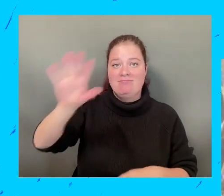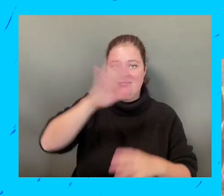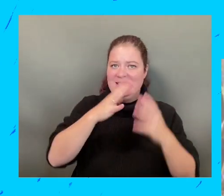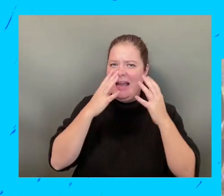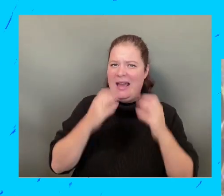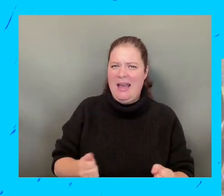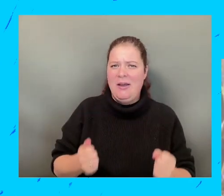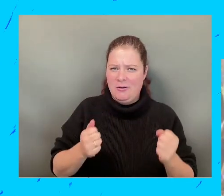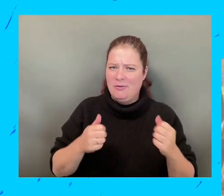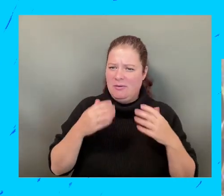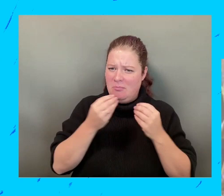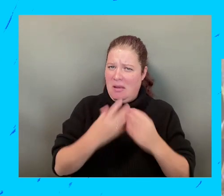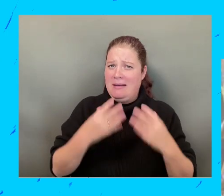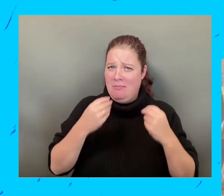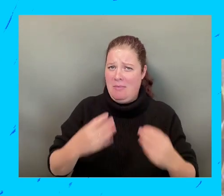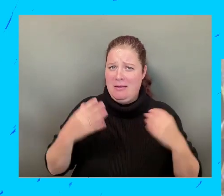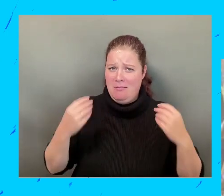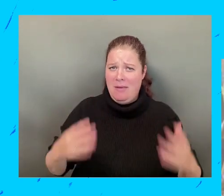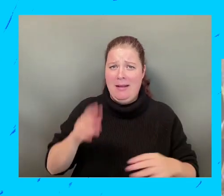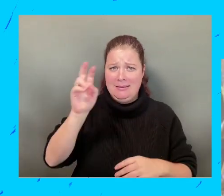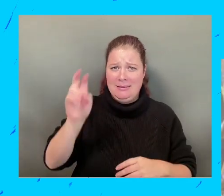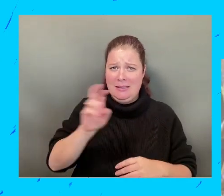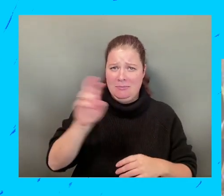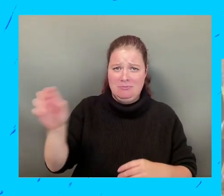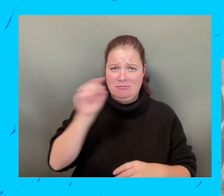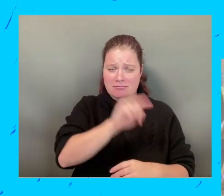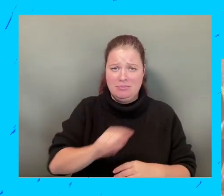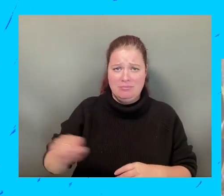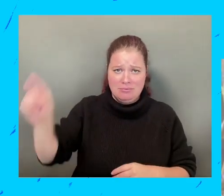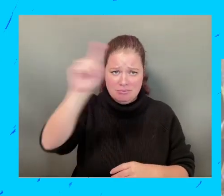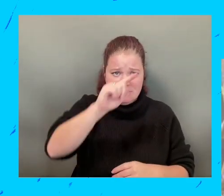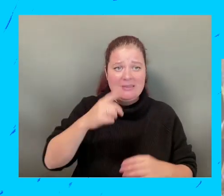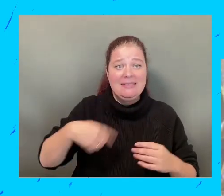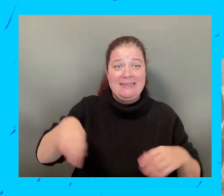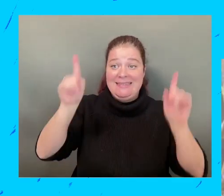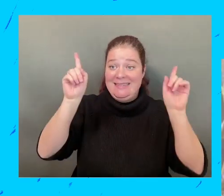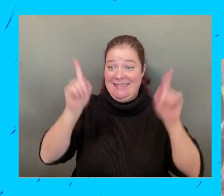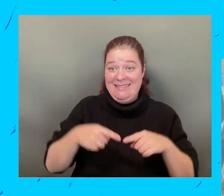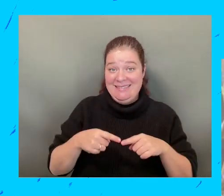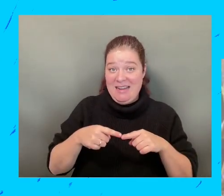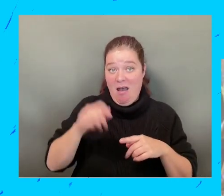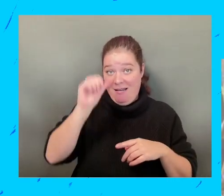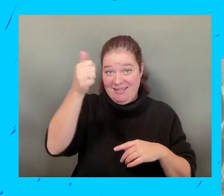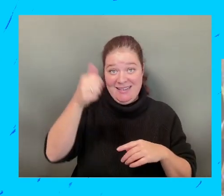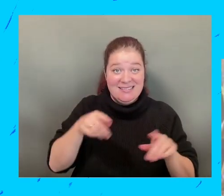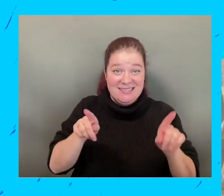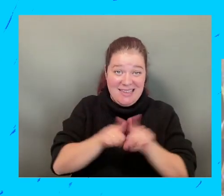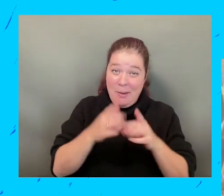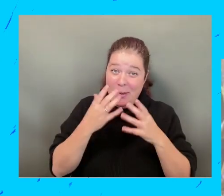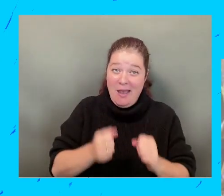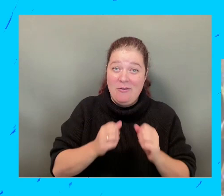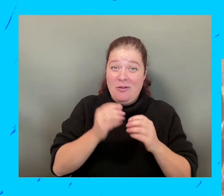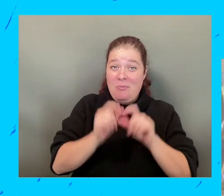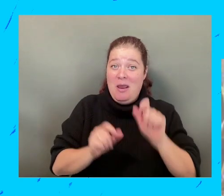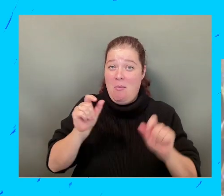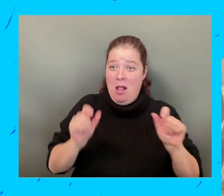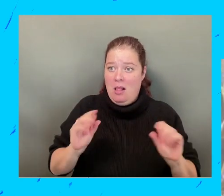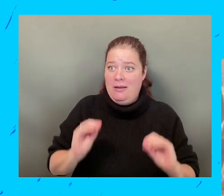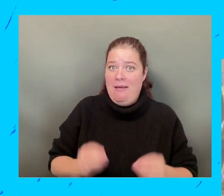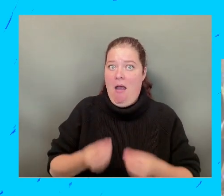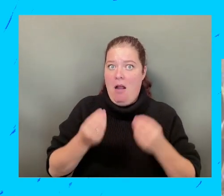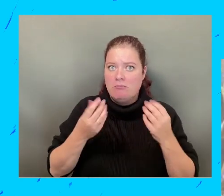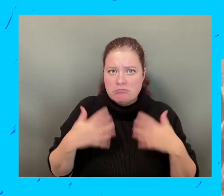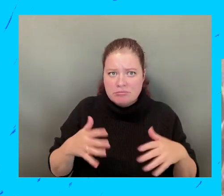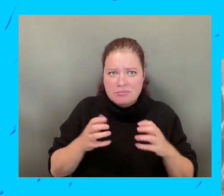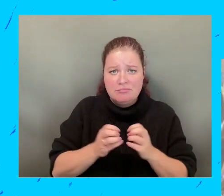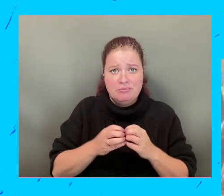de santé et donc nous sommes capables déjà de recevoir 23 millions de jeunes. Ce n'est